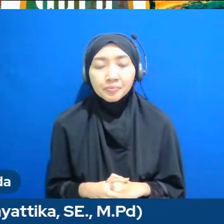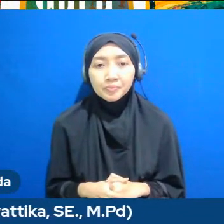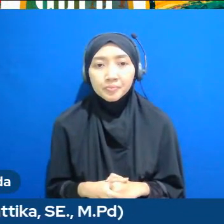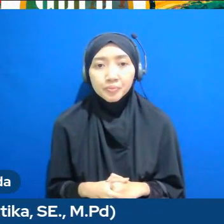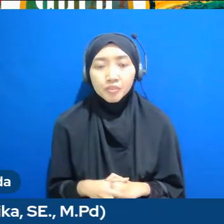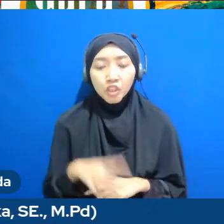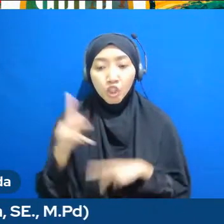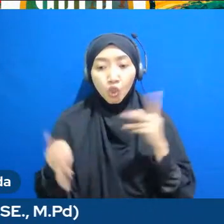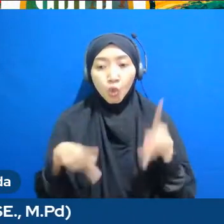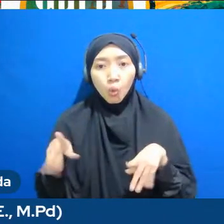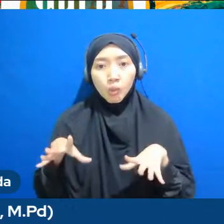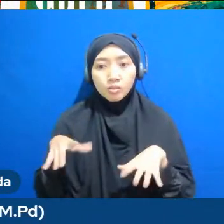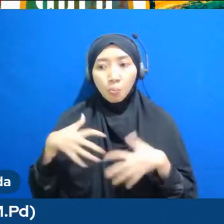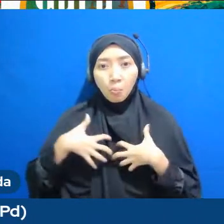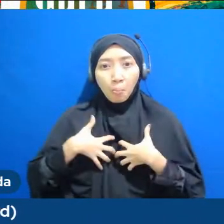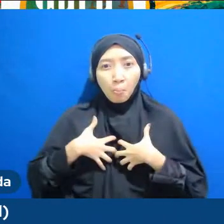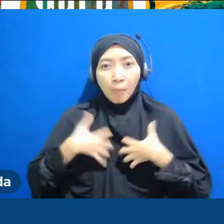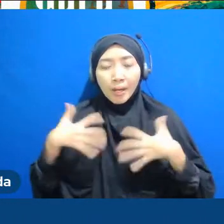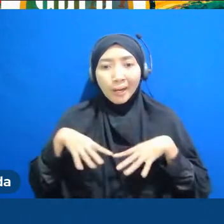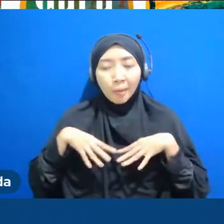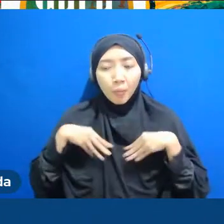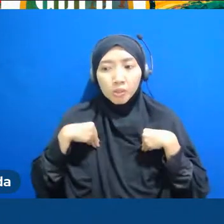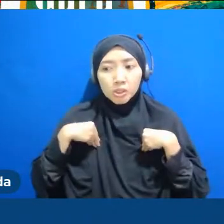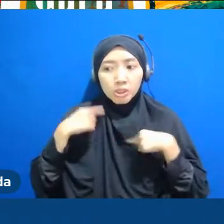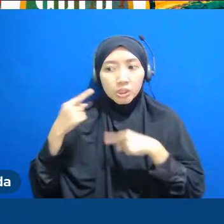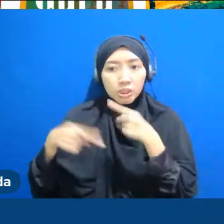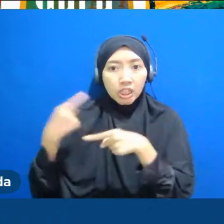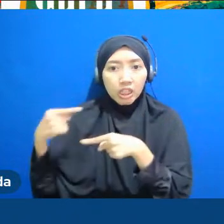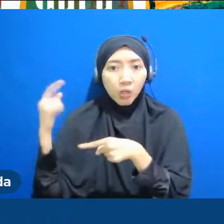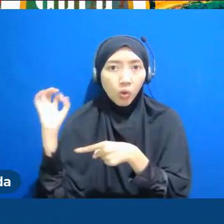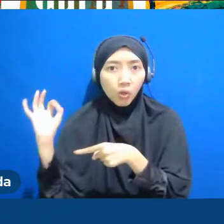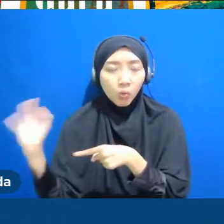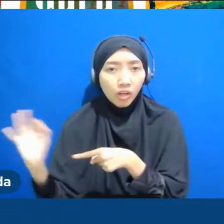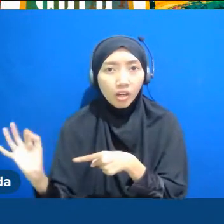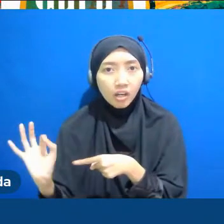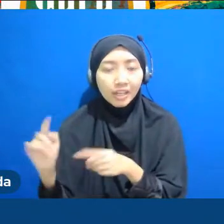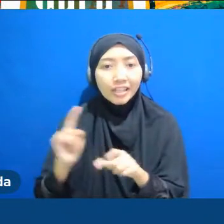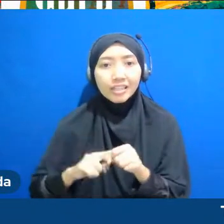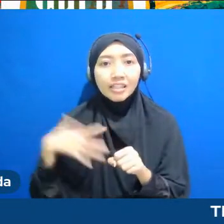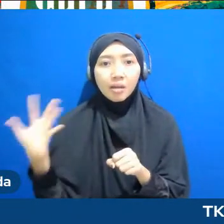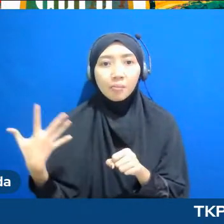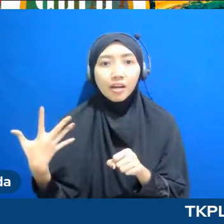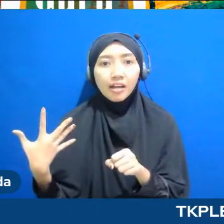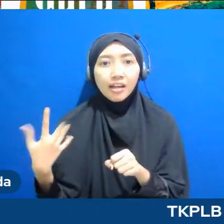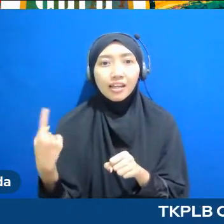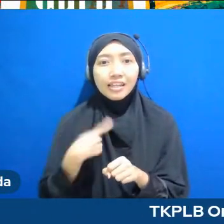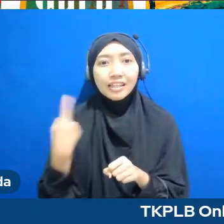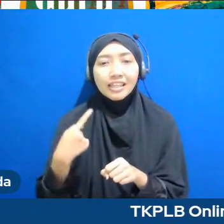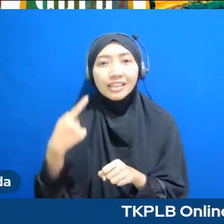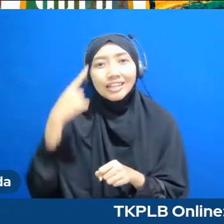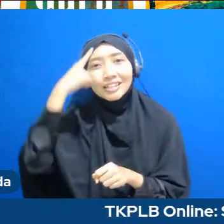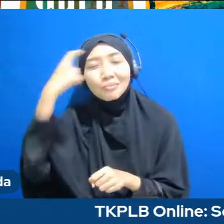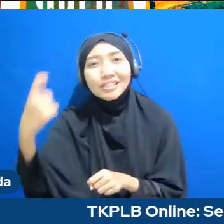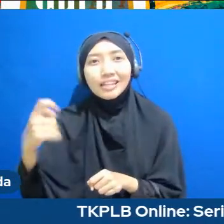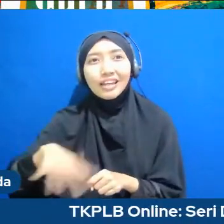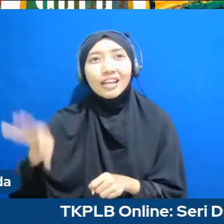Kalau dia diam dan nggak cerita sama kita, intinya adalah kita belum dipercaya sama dia.